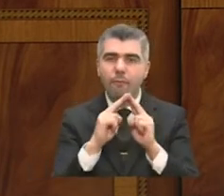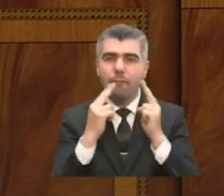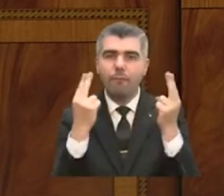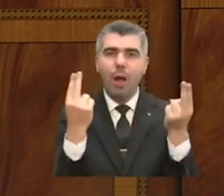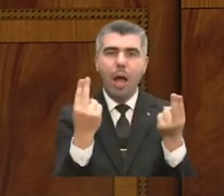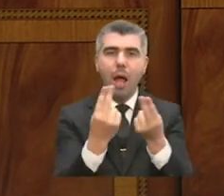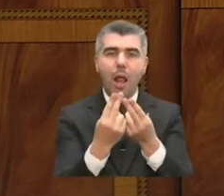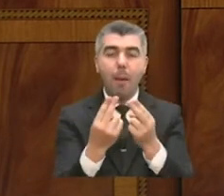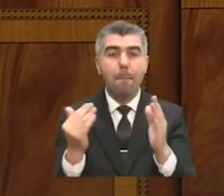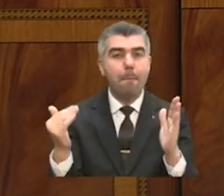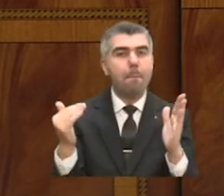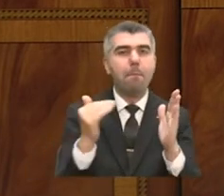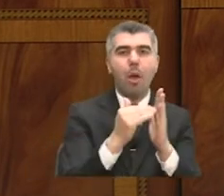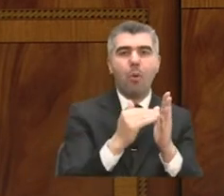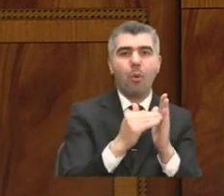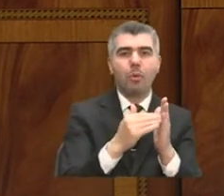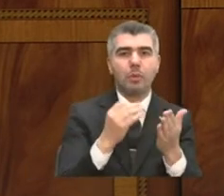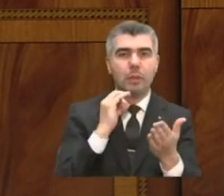de valeurs